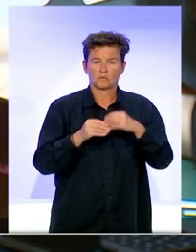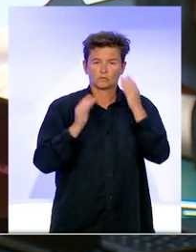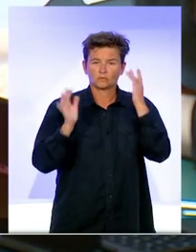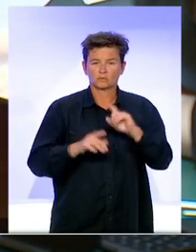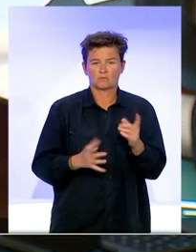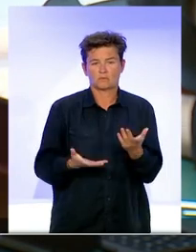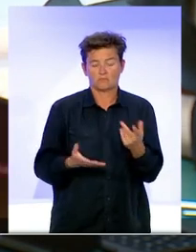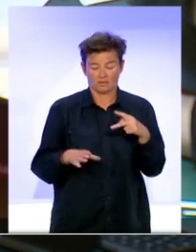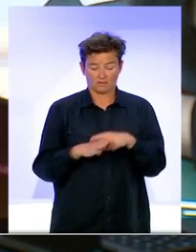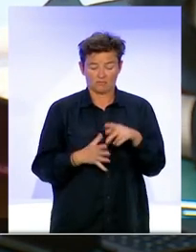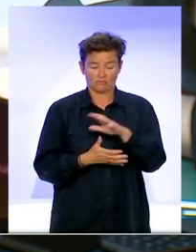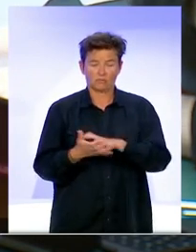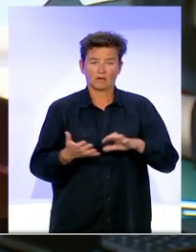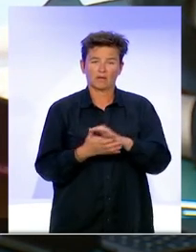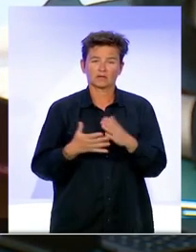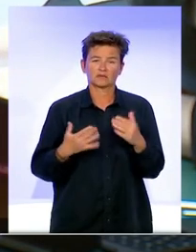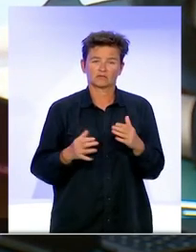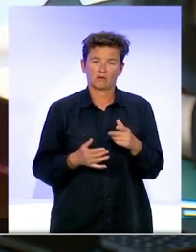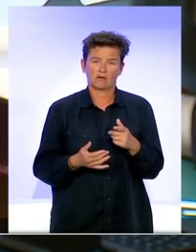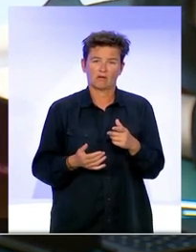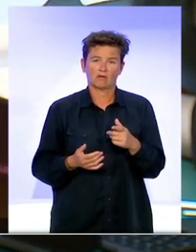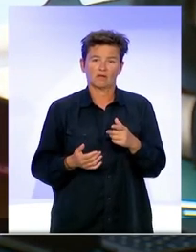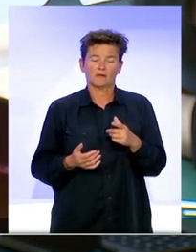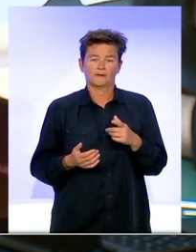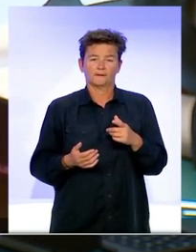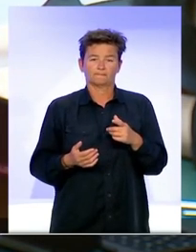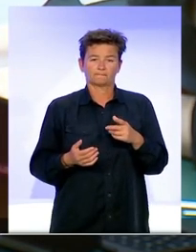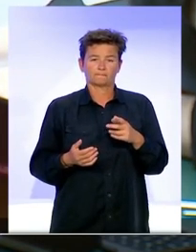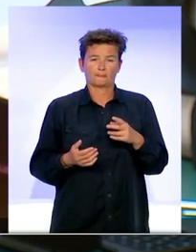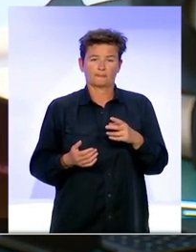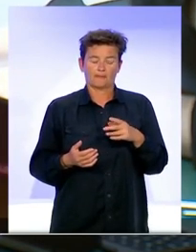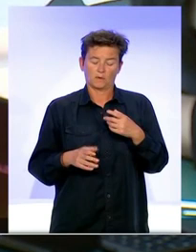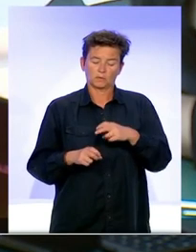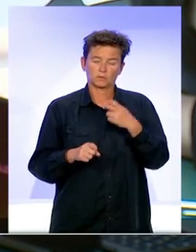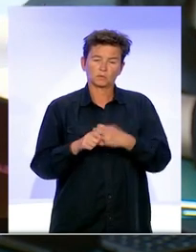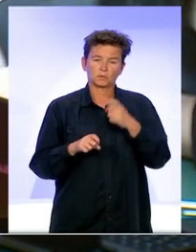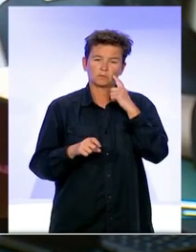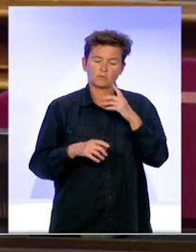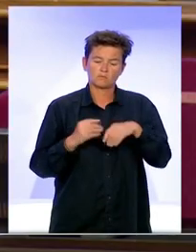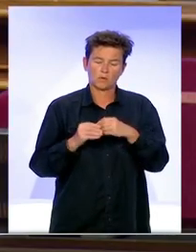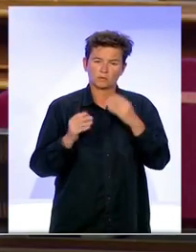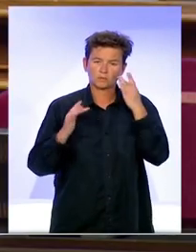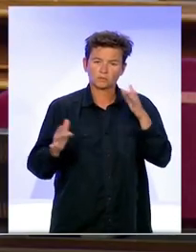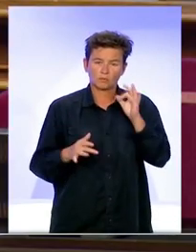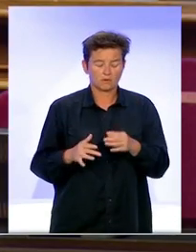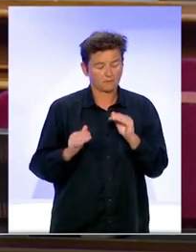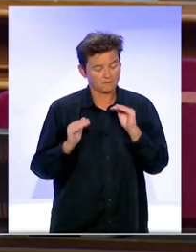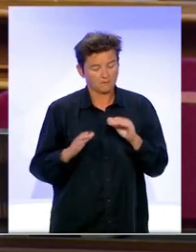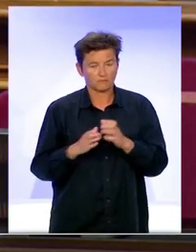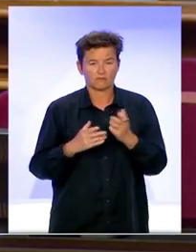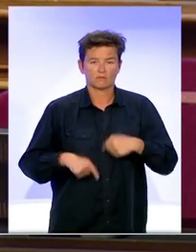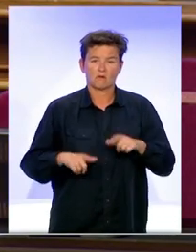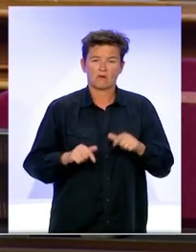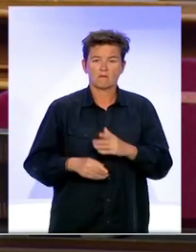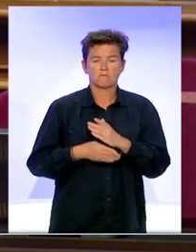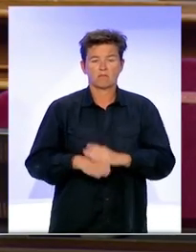de la crise, qui touche, vous avez raison, avec beaucoup de dureté, le secteur de la culture, le gouvernement est au rendez-vous. Pour faire en sorte que